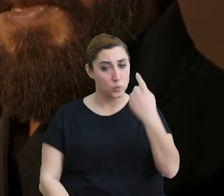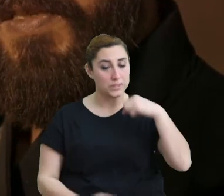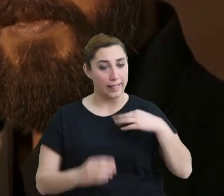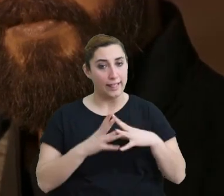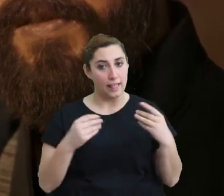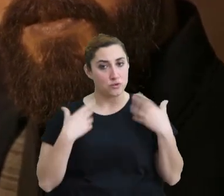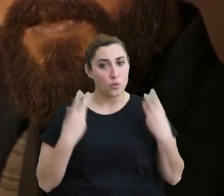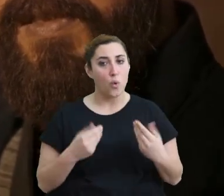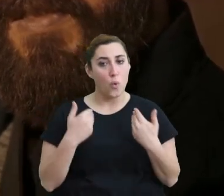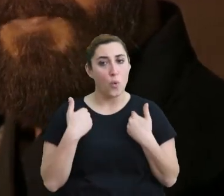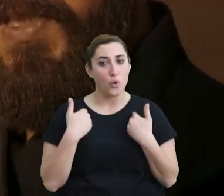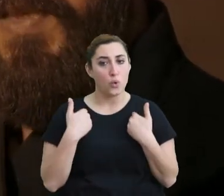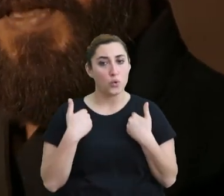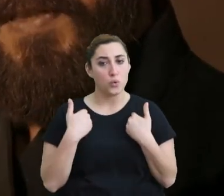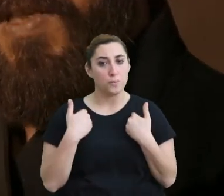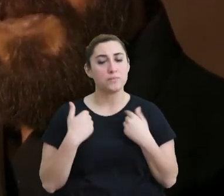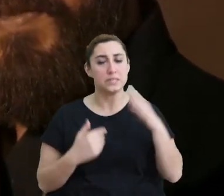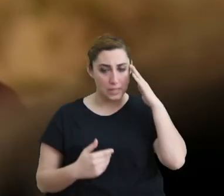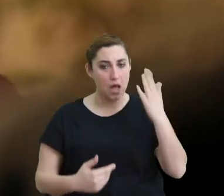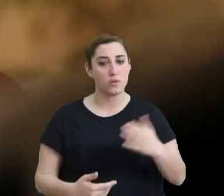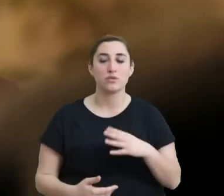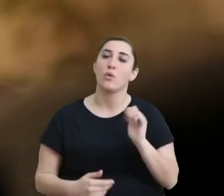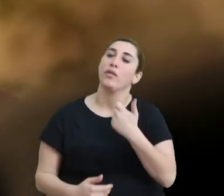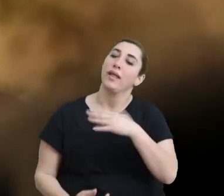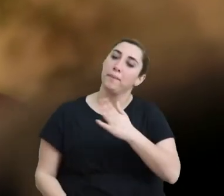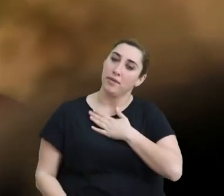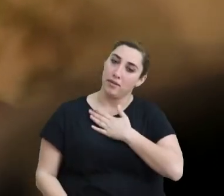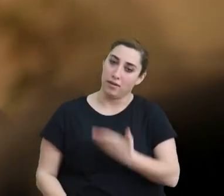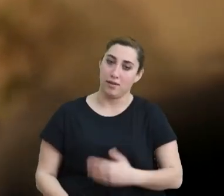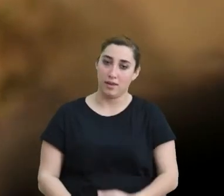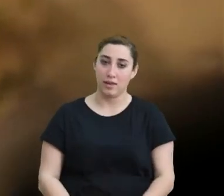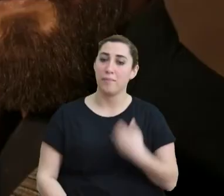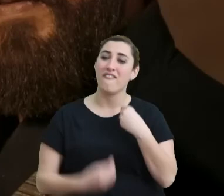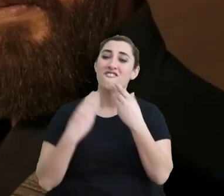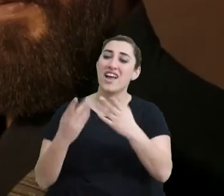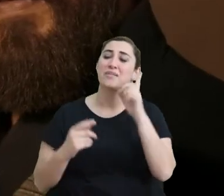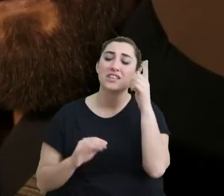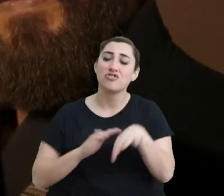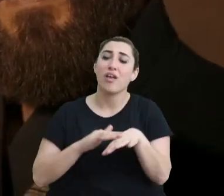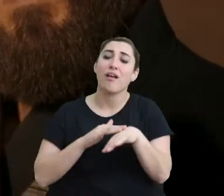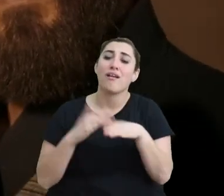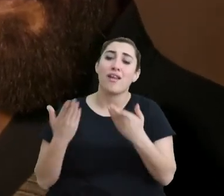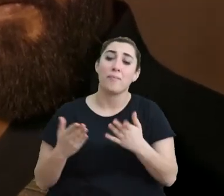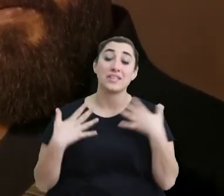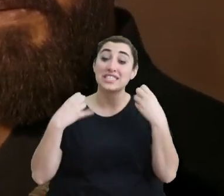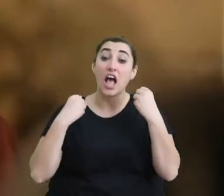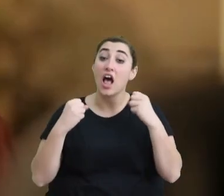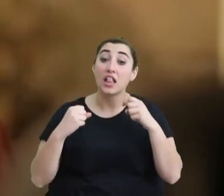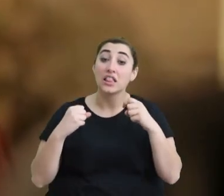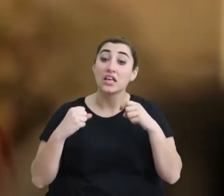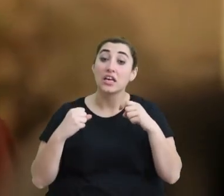Sayenizde iyileşti. Mikel efendi sağ olasın. Estağfurullah kadı efendi. Verdiğimiz sadece merhemdir. Şifa